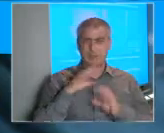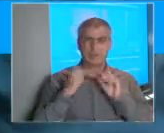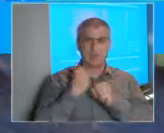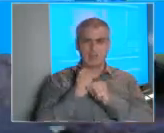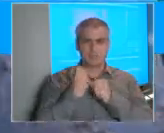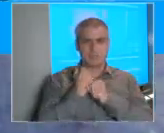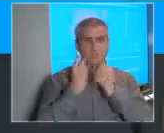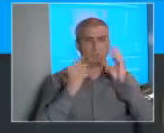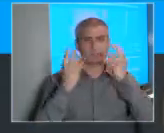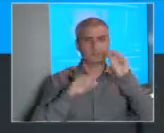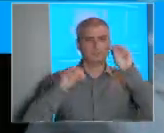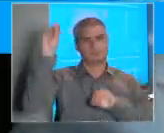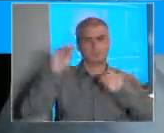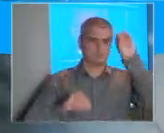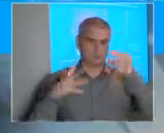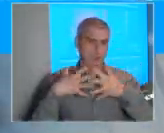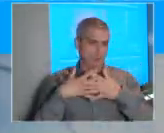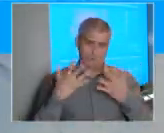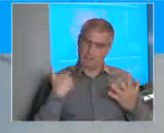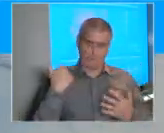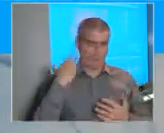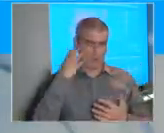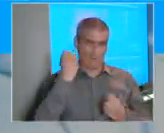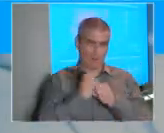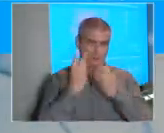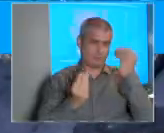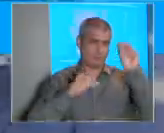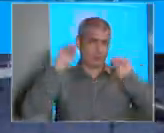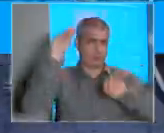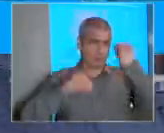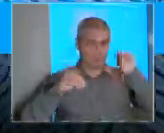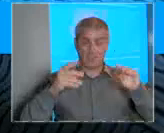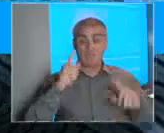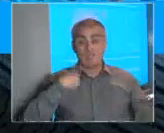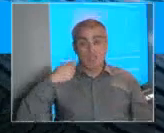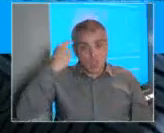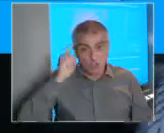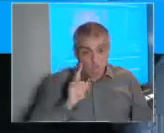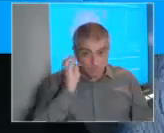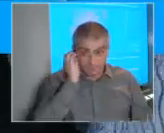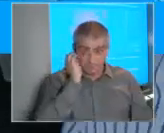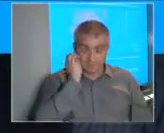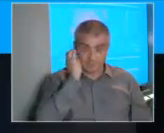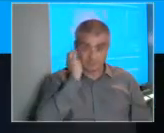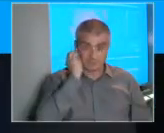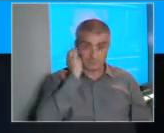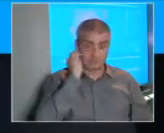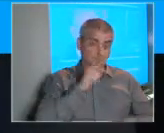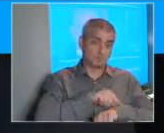זה לשחק משחקי קואליציה, שזה נחמד מאוד, אני תמיד אוהב לשחק, אבל אני חושב שלקראת שעה